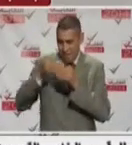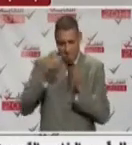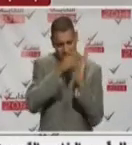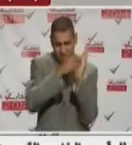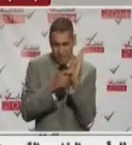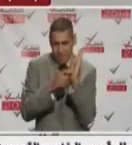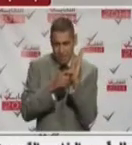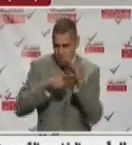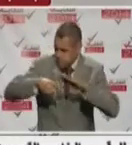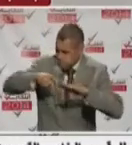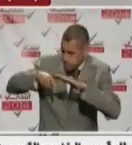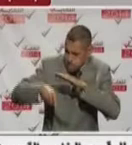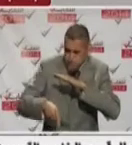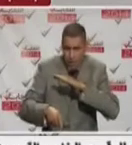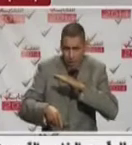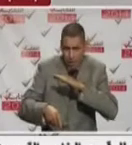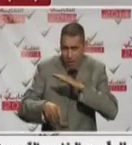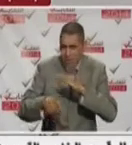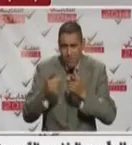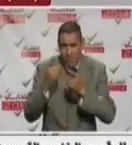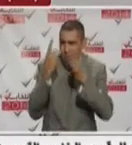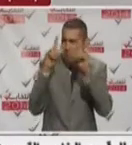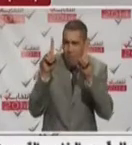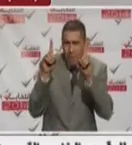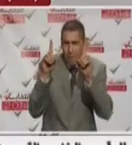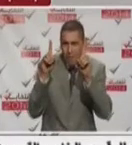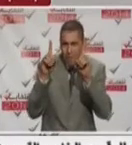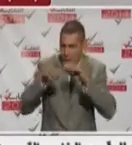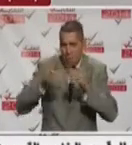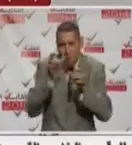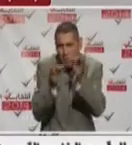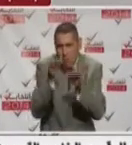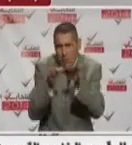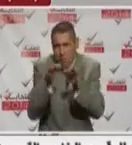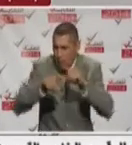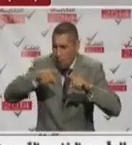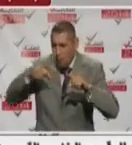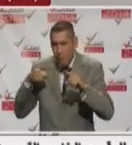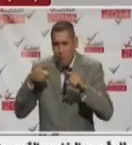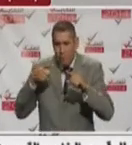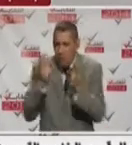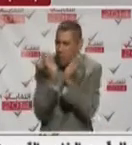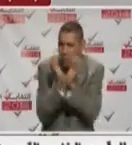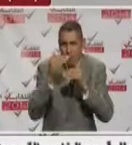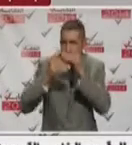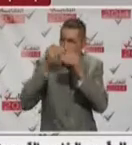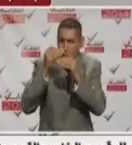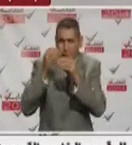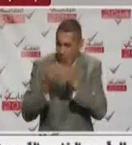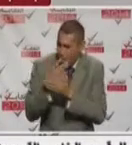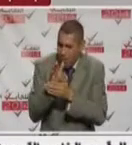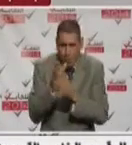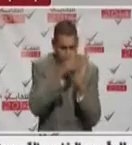مشروع الحركة الإصلاحية التنويرية، أما سياسيا فهي سليلة المشروع السياسي الديمقراطي الاجتماعي التقدمي الحداثي، بمعنى